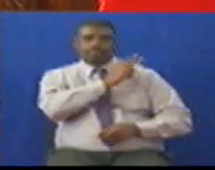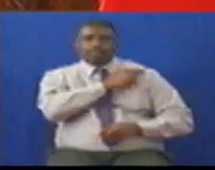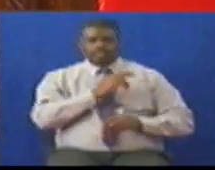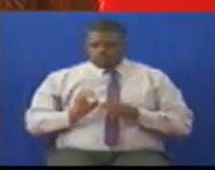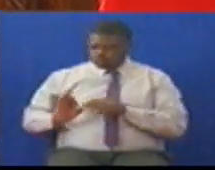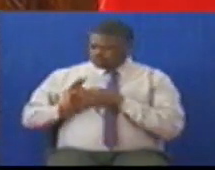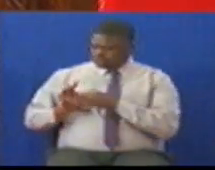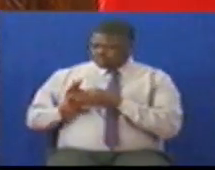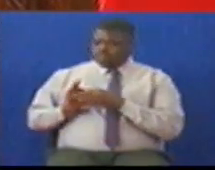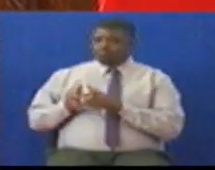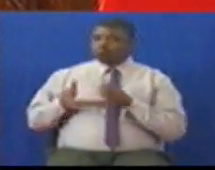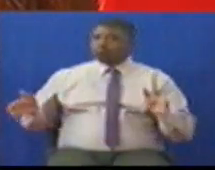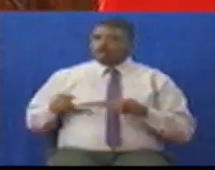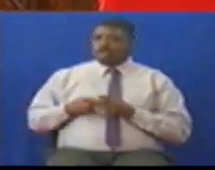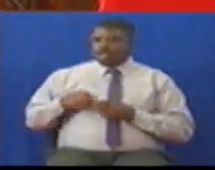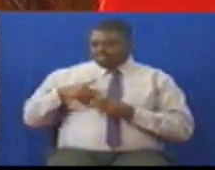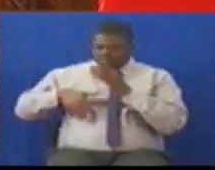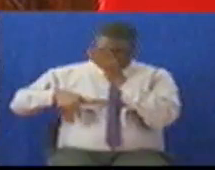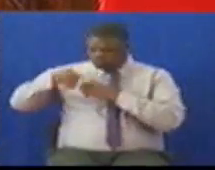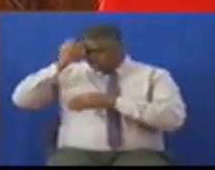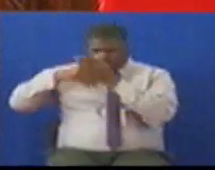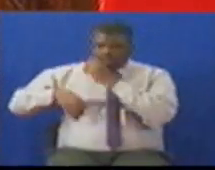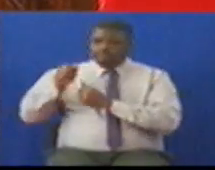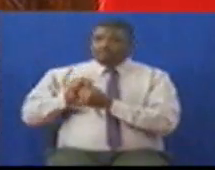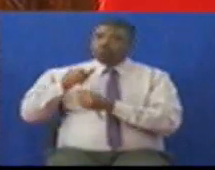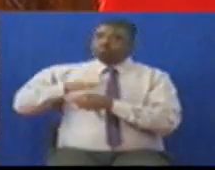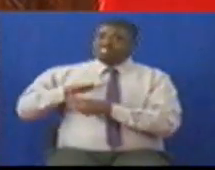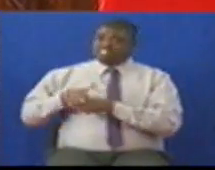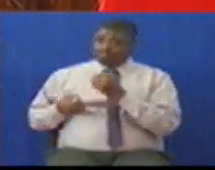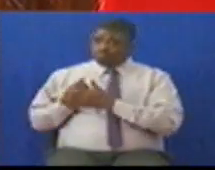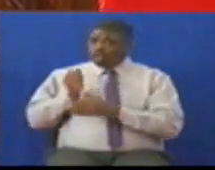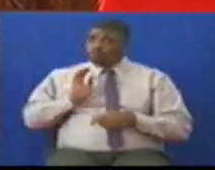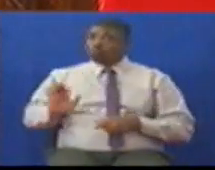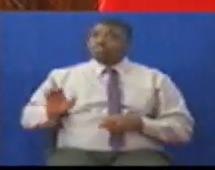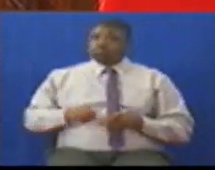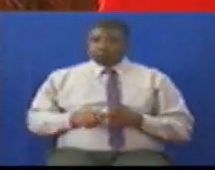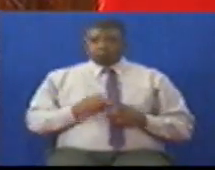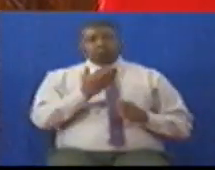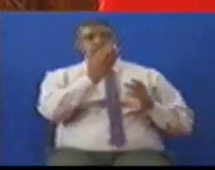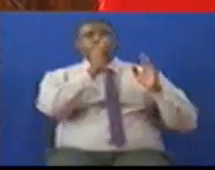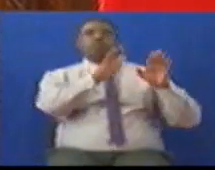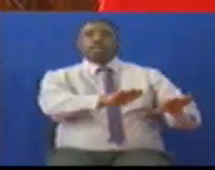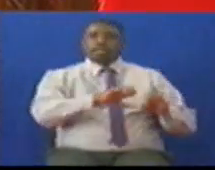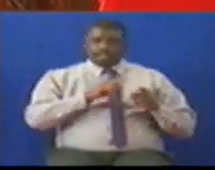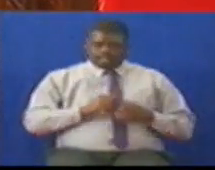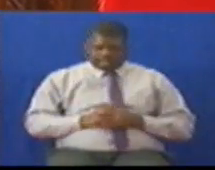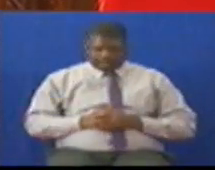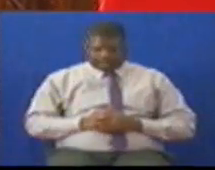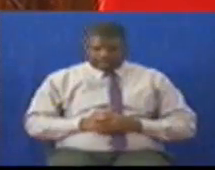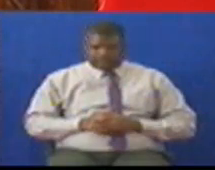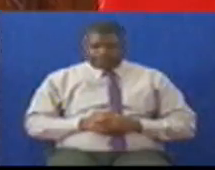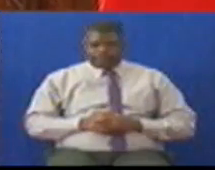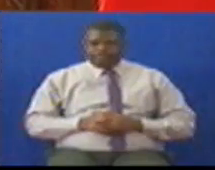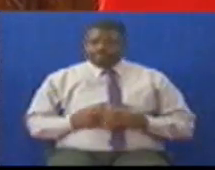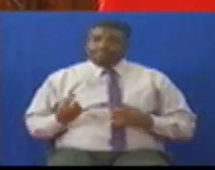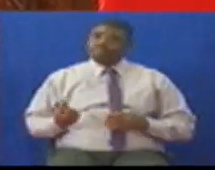alionipa. Hakika nimejifunza mengi kutoka kwenu na baraka za Mungu ziambatane nasi popote tutakapokuwa. Kwa